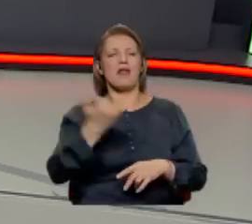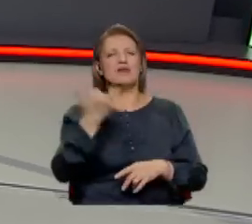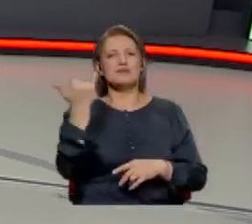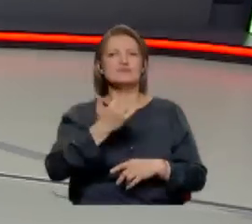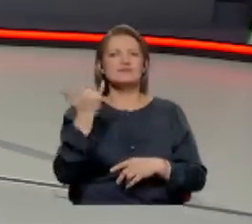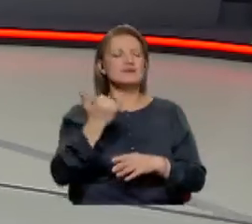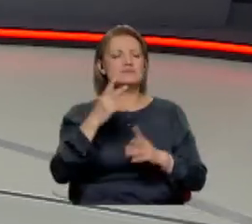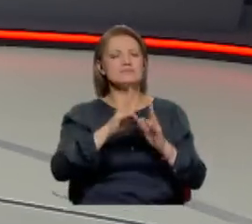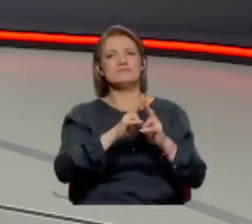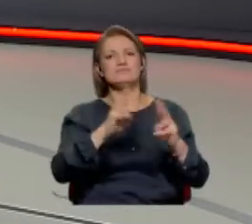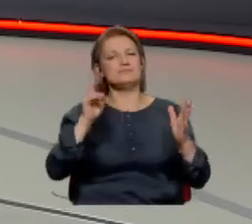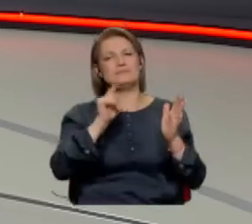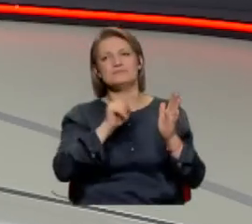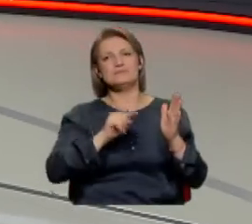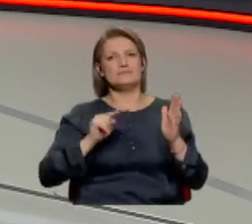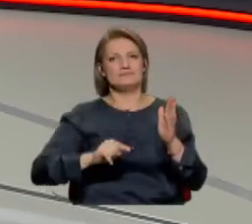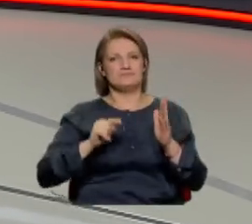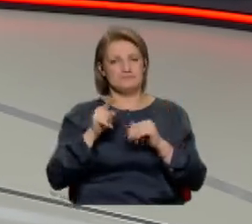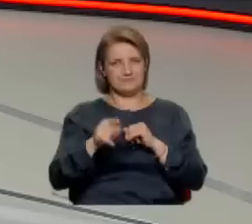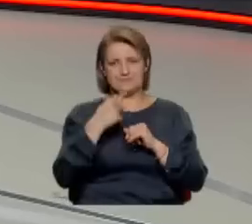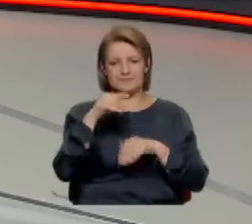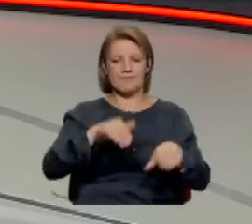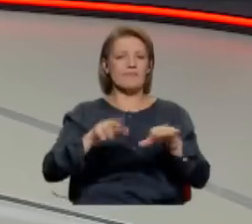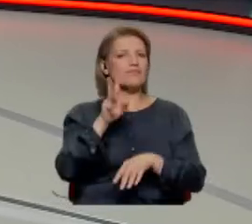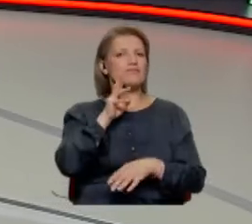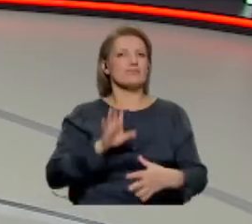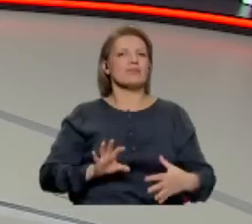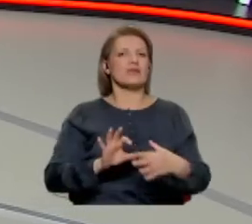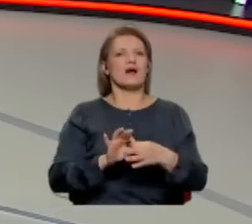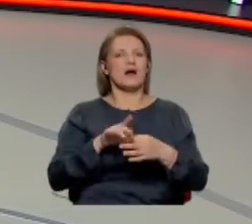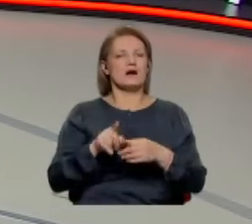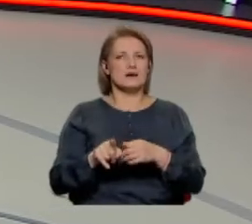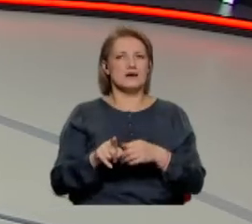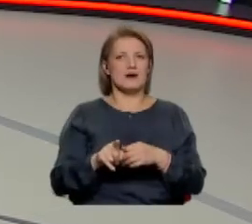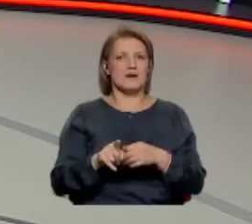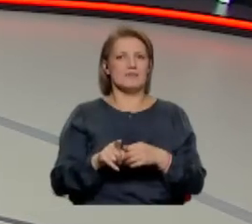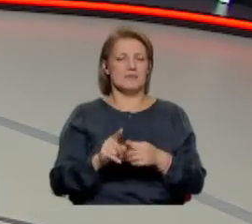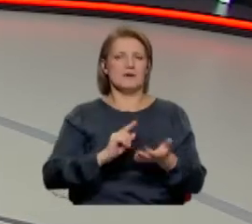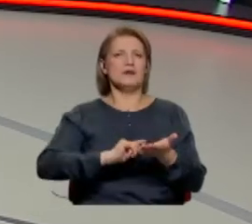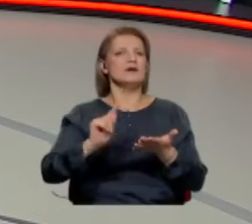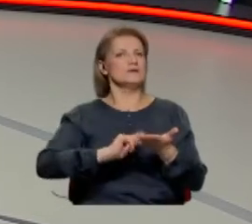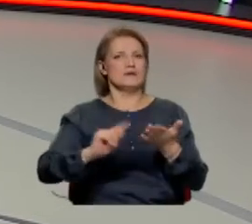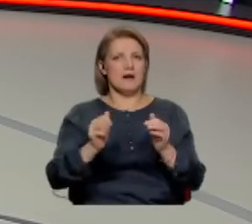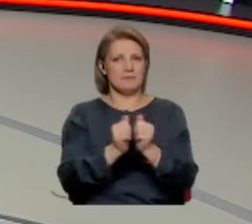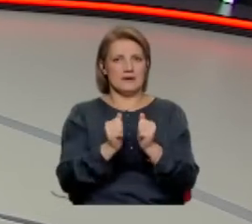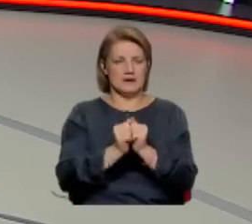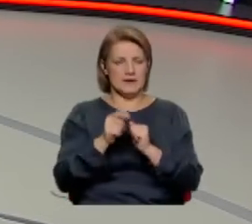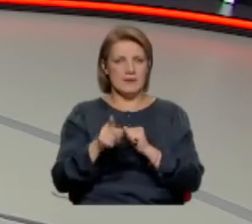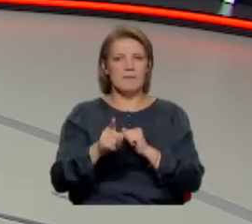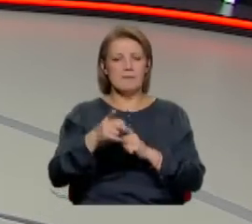de sıralayarak bir yandan seçim sonuçlarına ilişkin makale ile birlikte